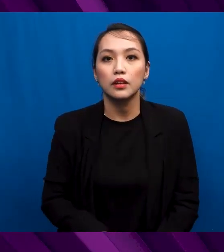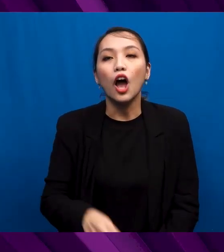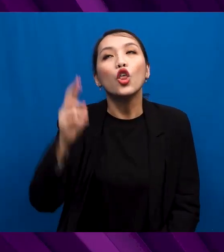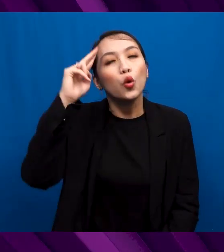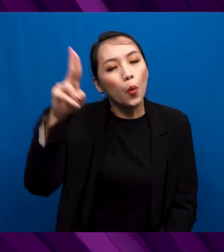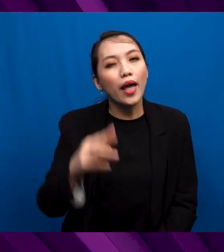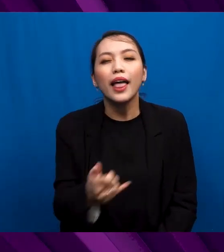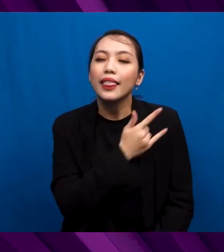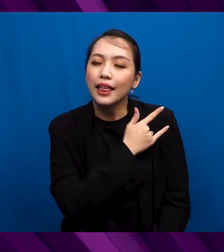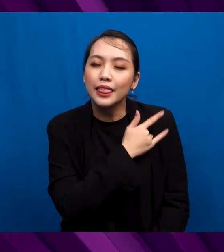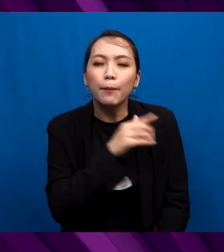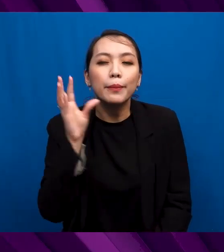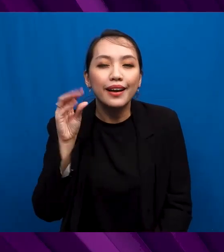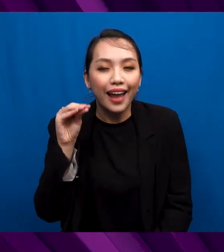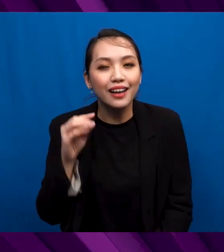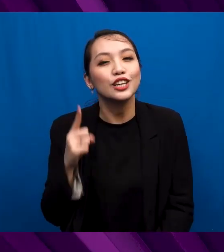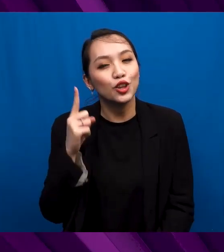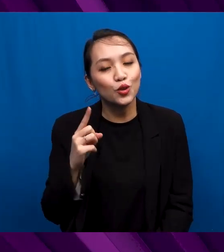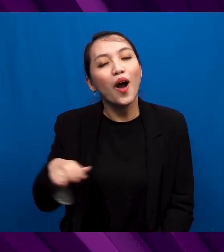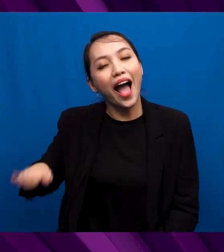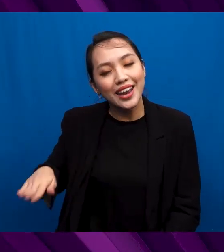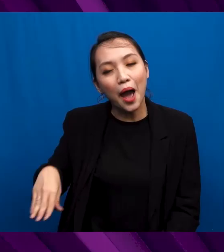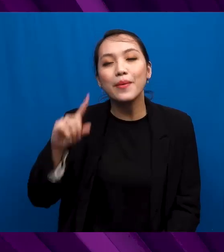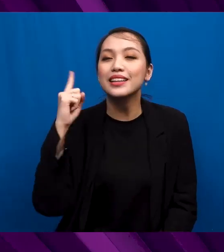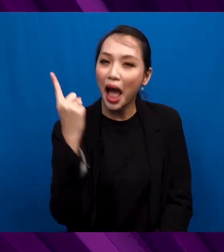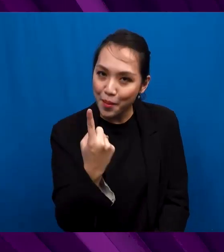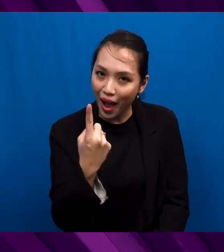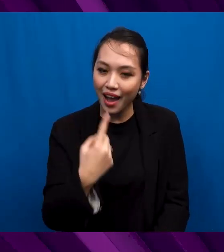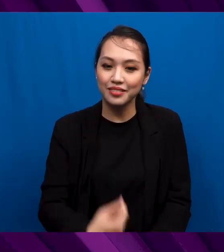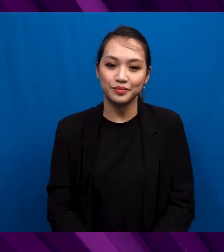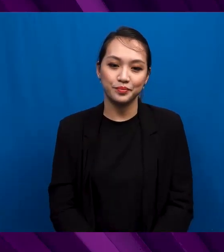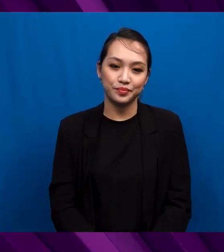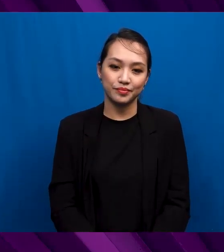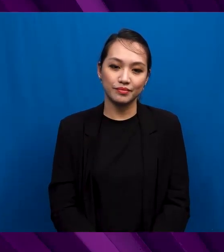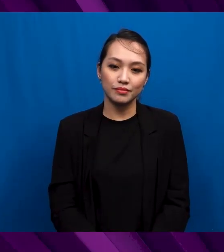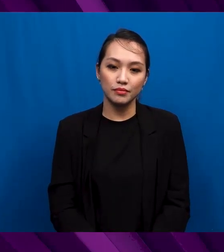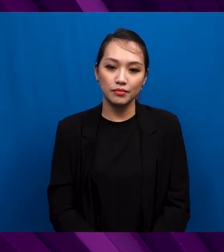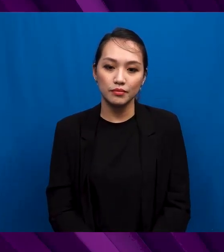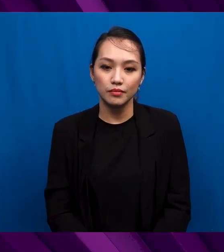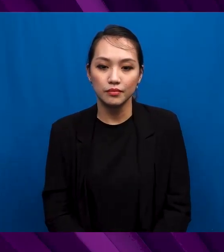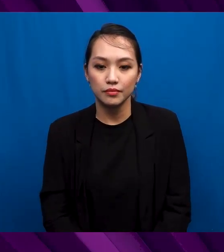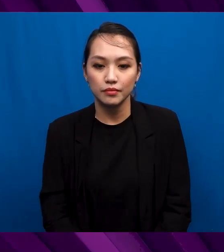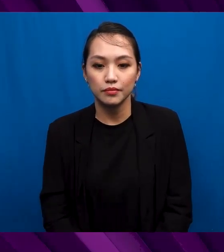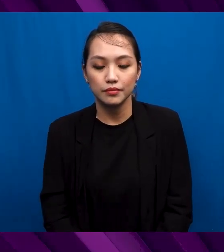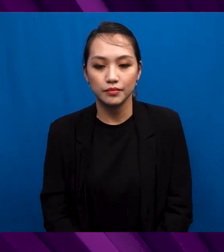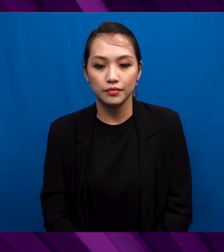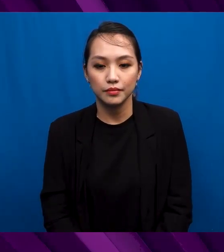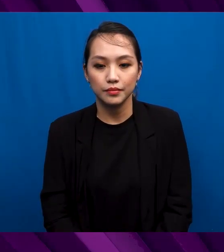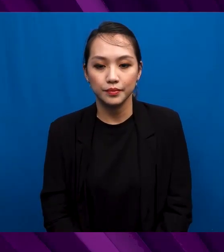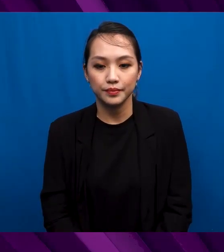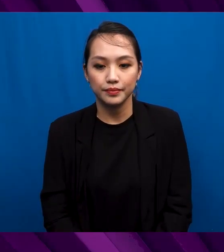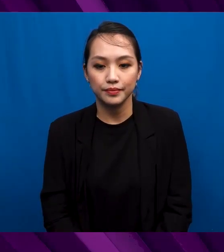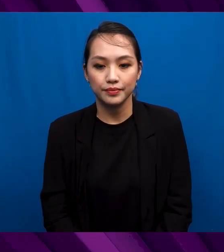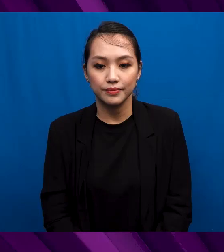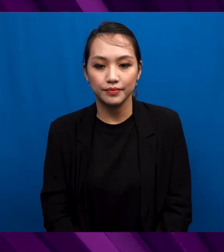Ya, Ruben itu gimana perasaannya? Suku ini pasti tercelah. Karena itu Musa waktu bernubuat sebut